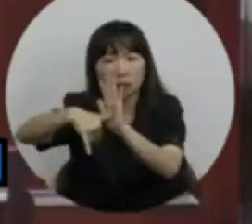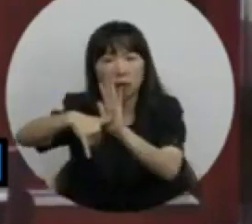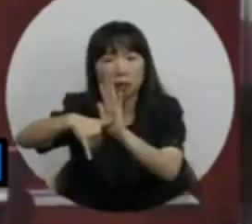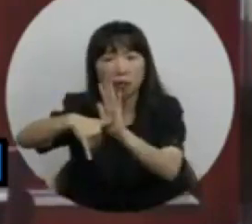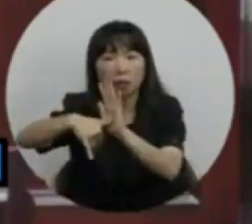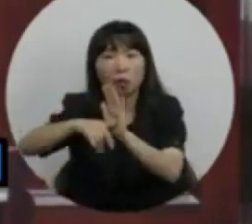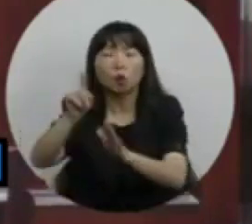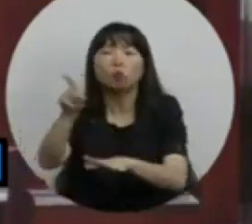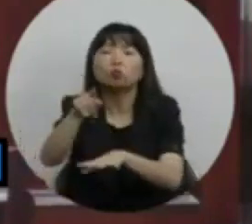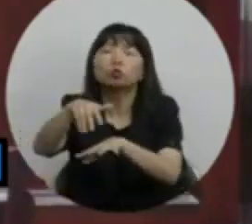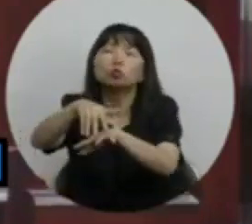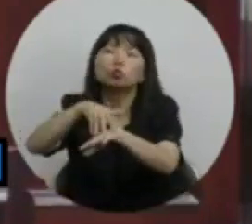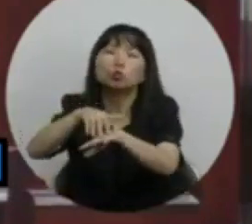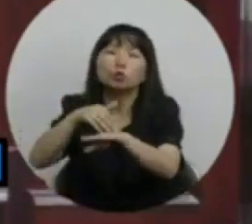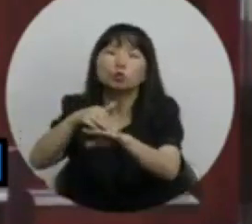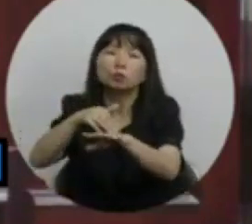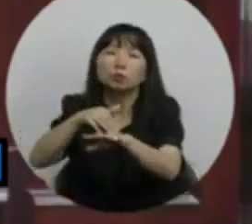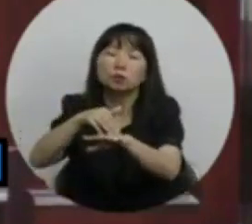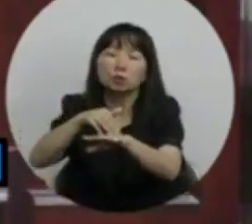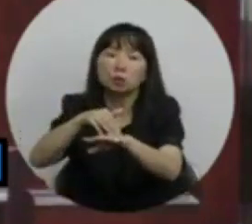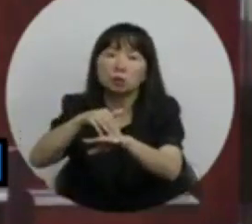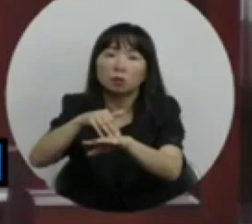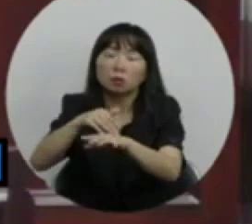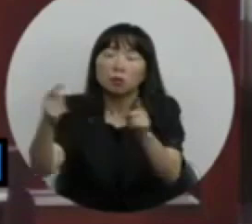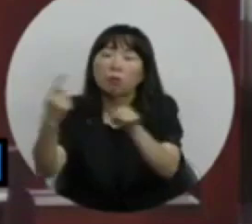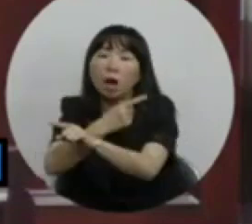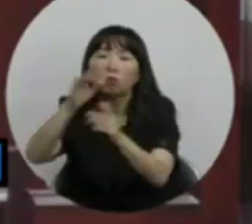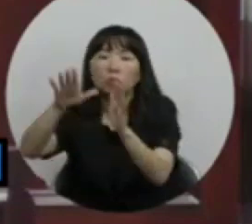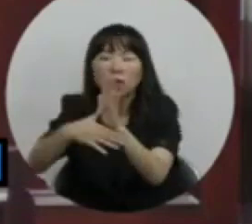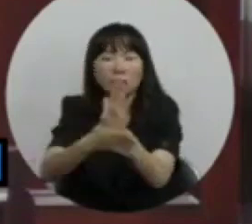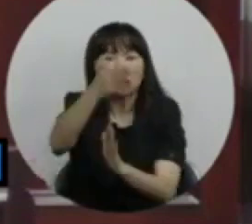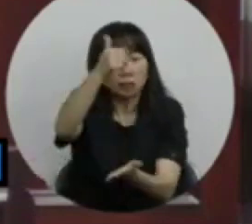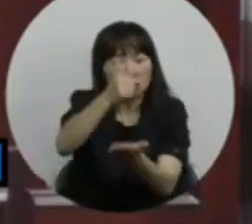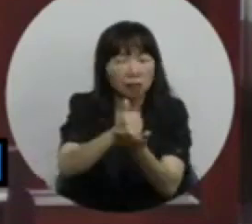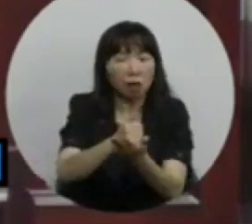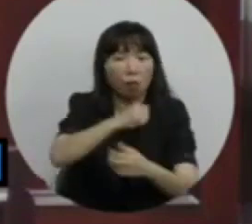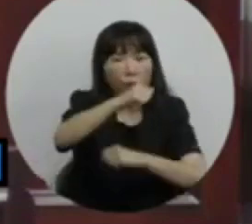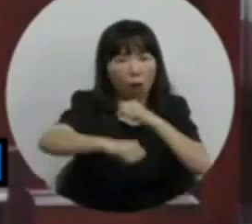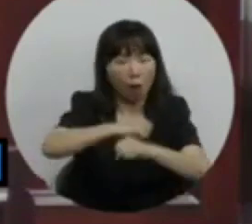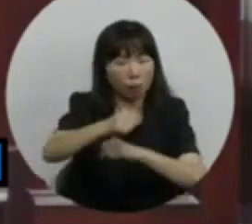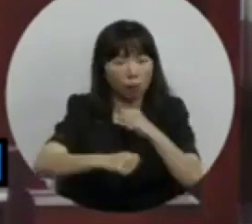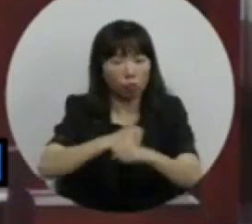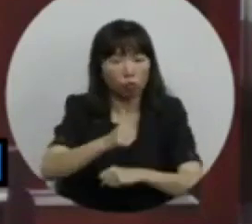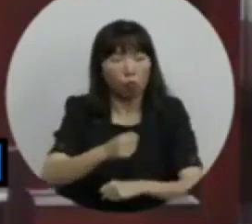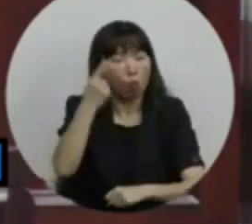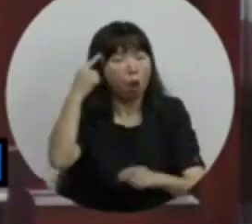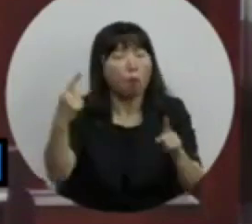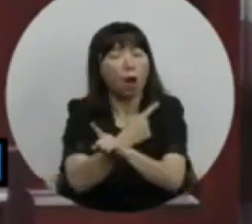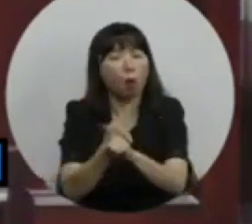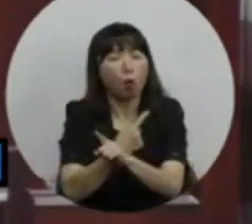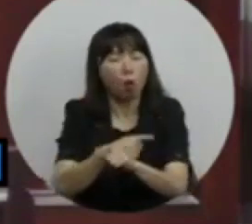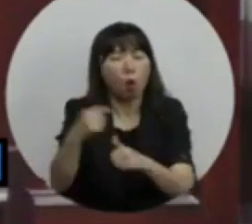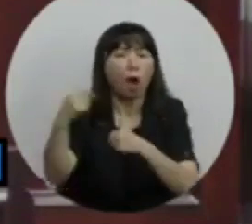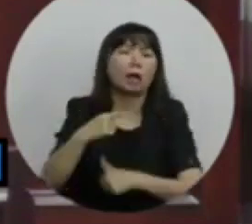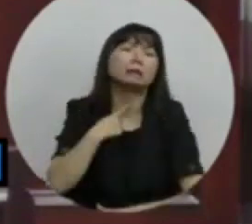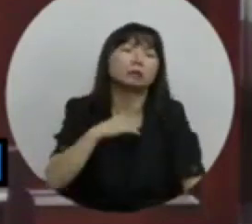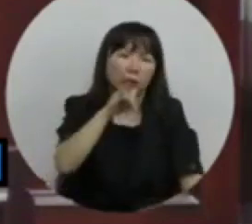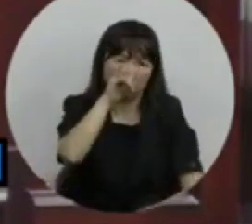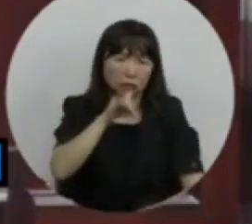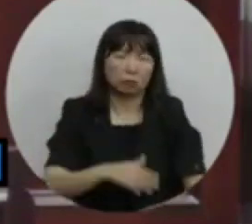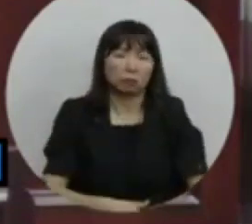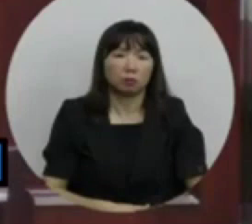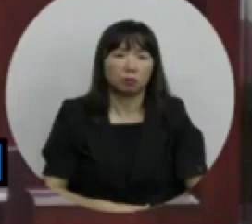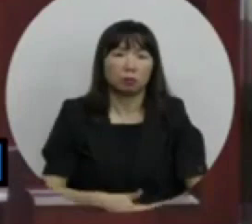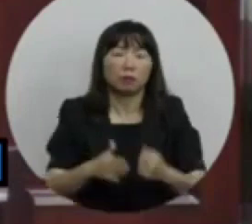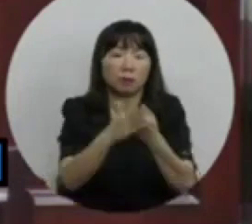무슨 조직개편안을 용역도 안 주고 시장 마음대로 그렇게 하느냐 하고 지적을 해주셨습니다. 그래서 이번에